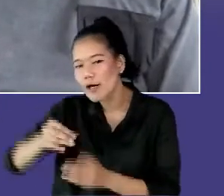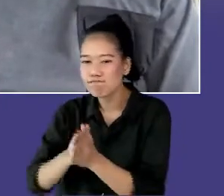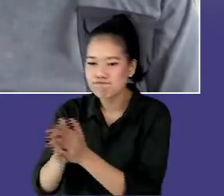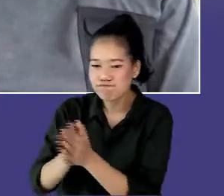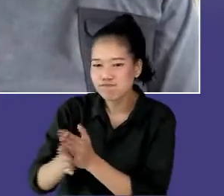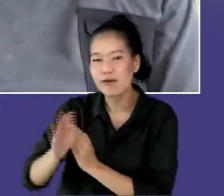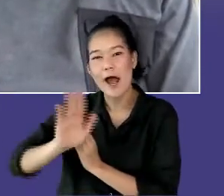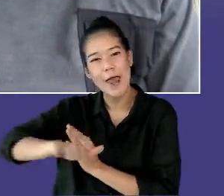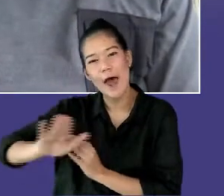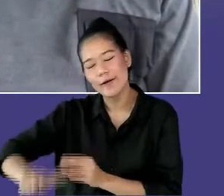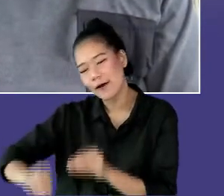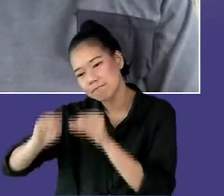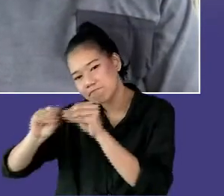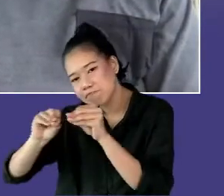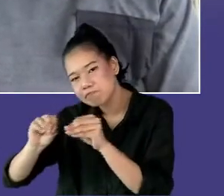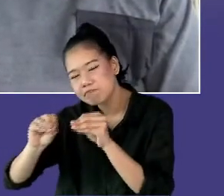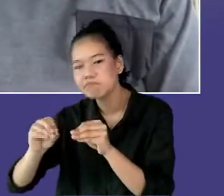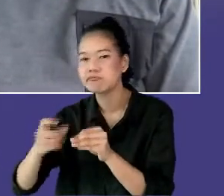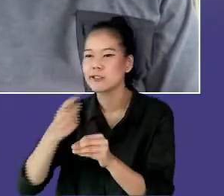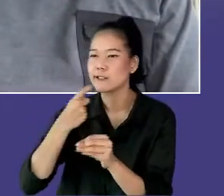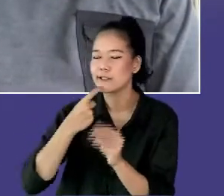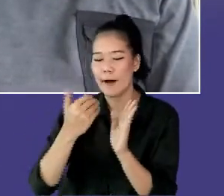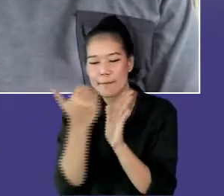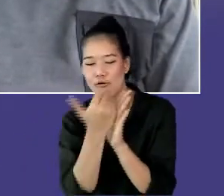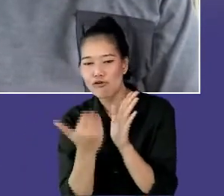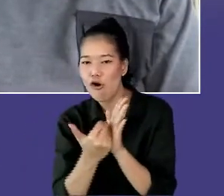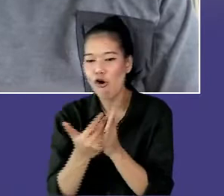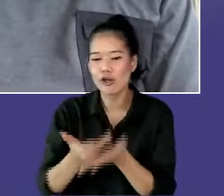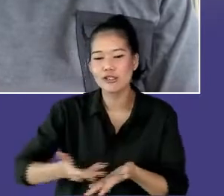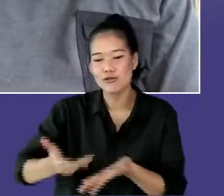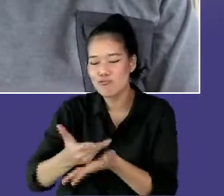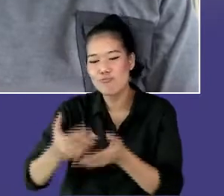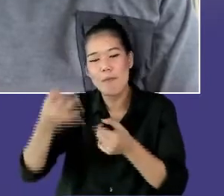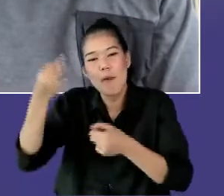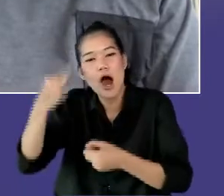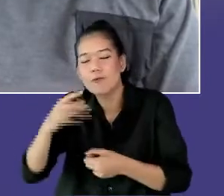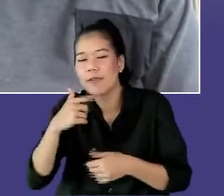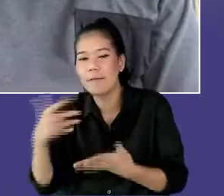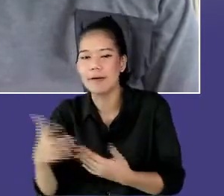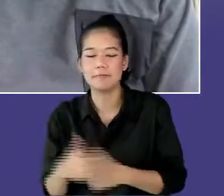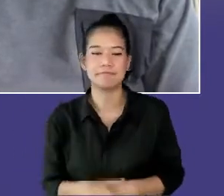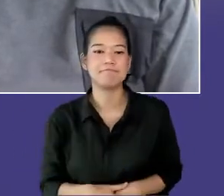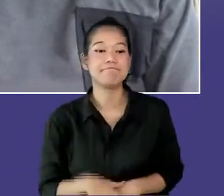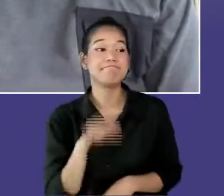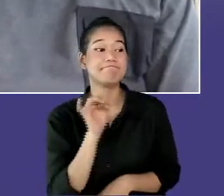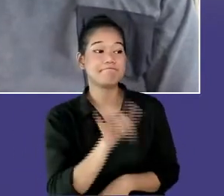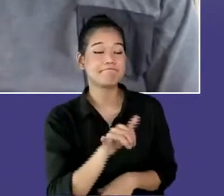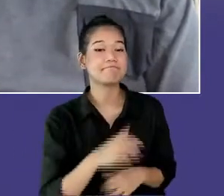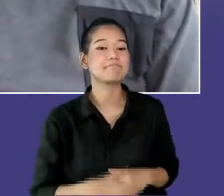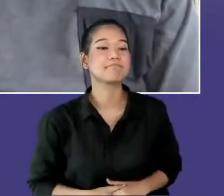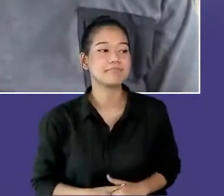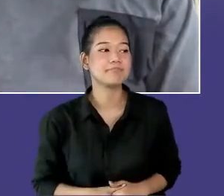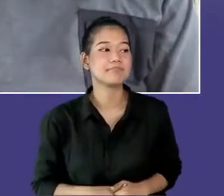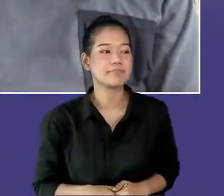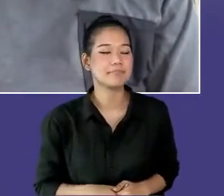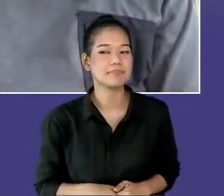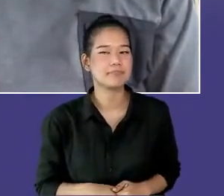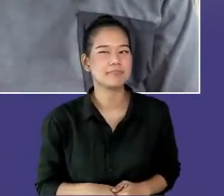terutama anak-anak ini dalam menerapkan prokes ataupun kebiasaan baru, Mbak Mesya? Ya,